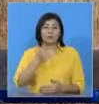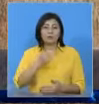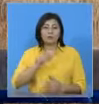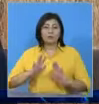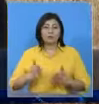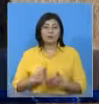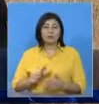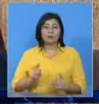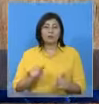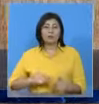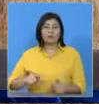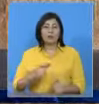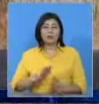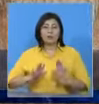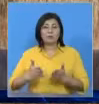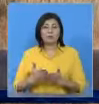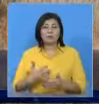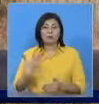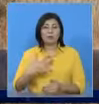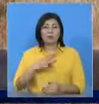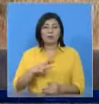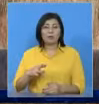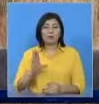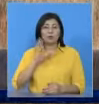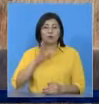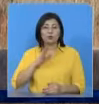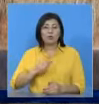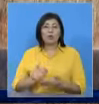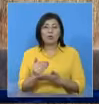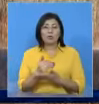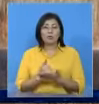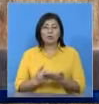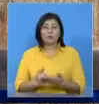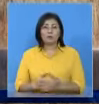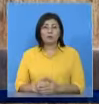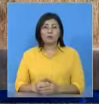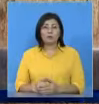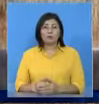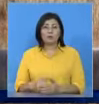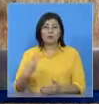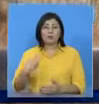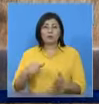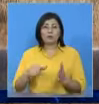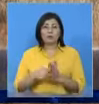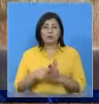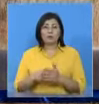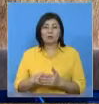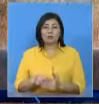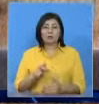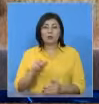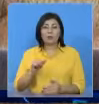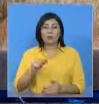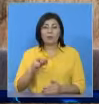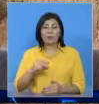қоймасына 5 миллион кубометр су жиналғанмен осы таңда 2-6 метр кубометр